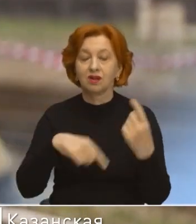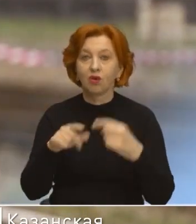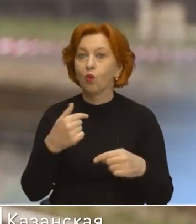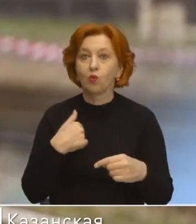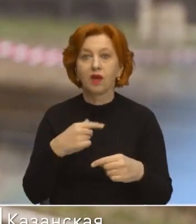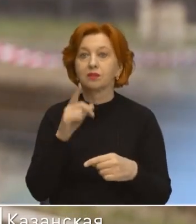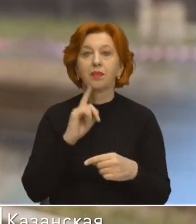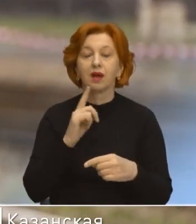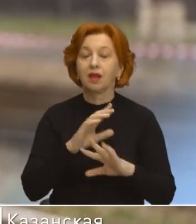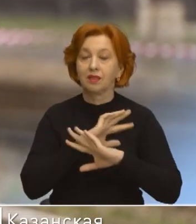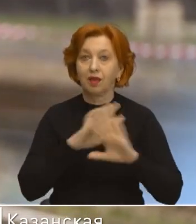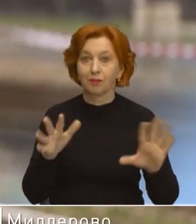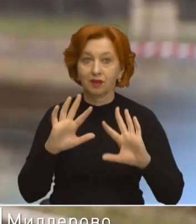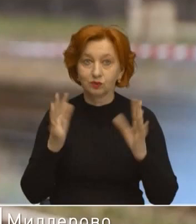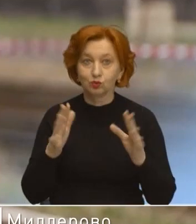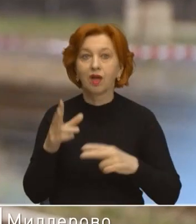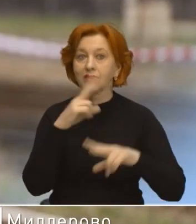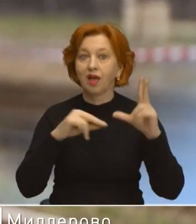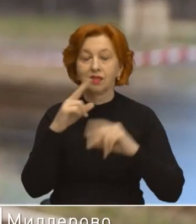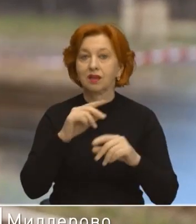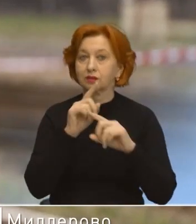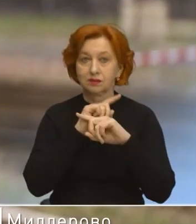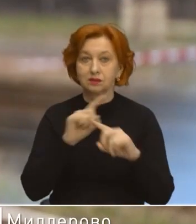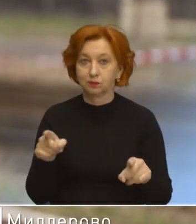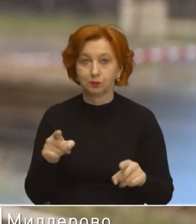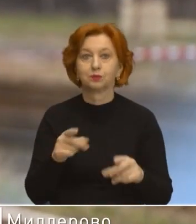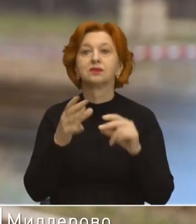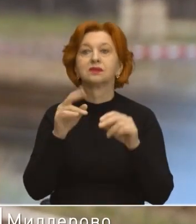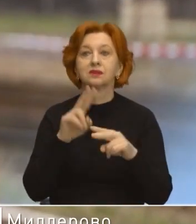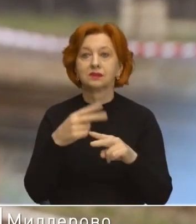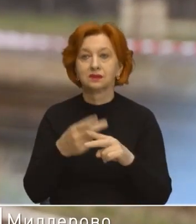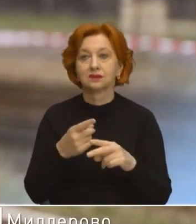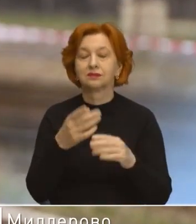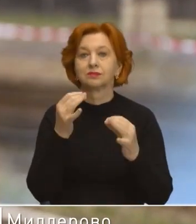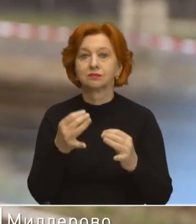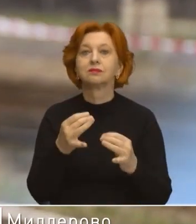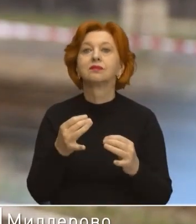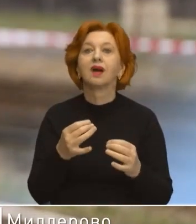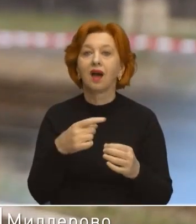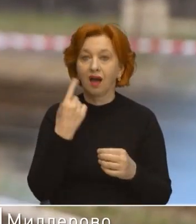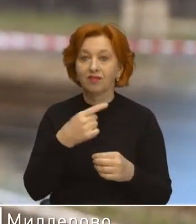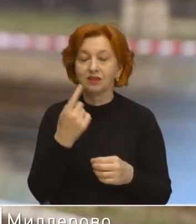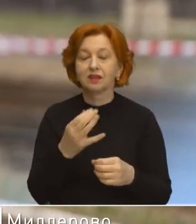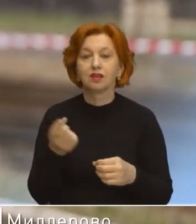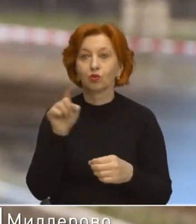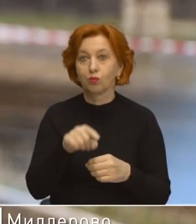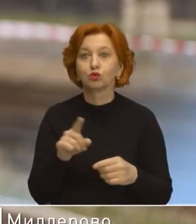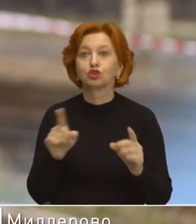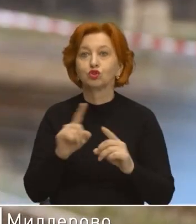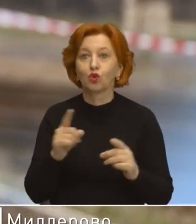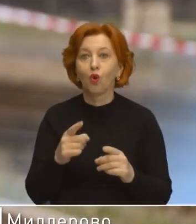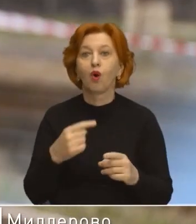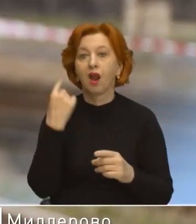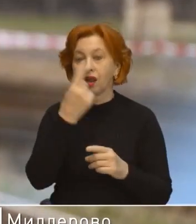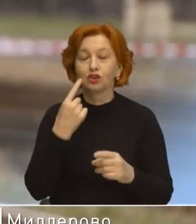округа не было. Надеюсь, что и не будет. Но, как говорится, личный